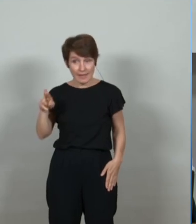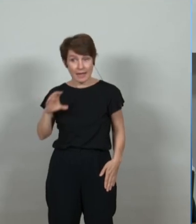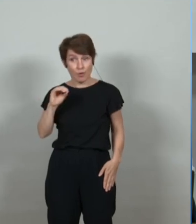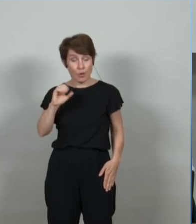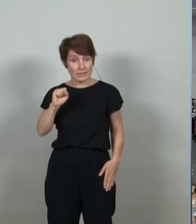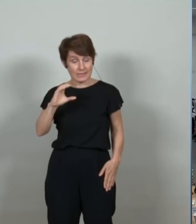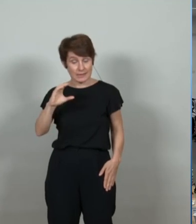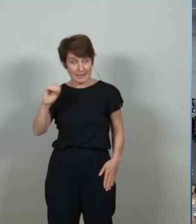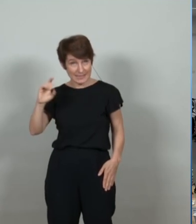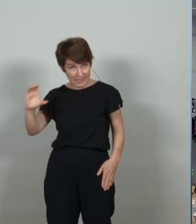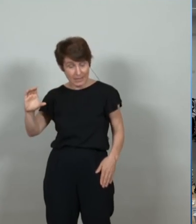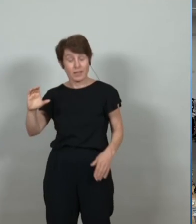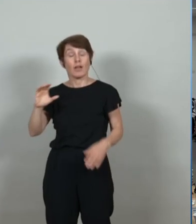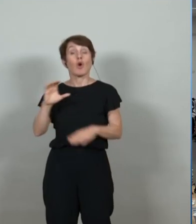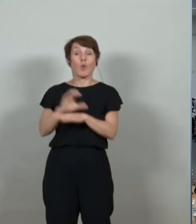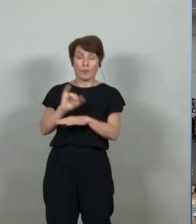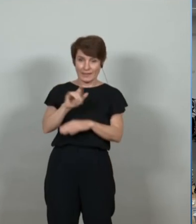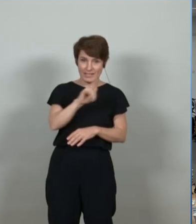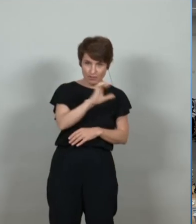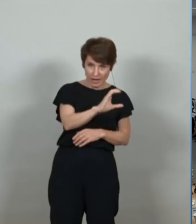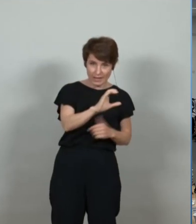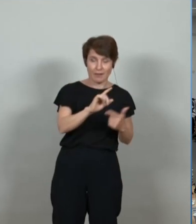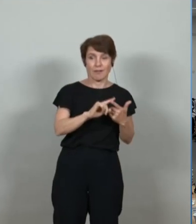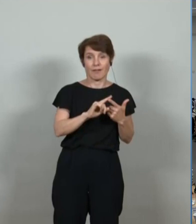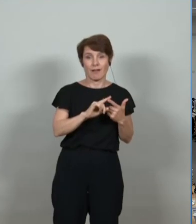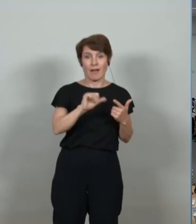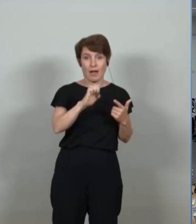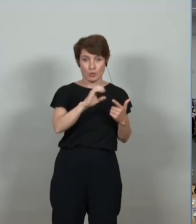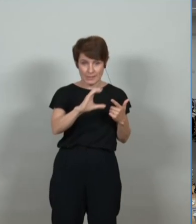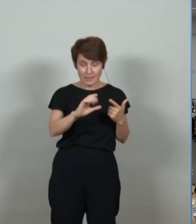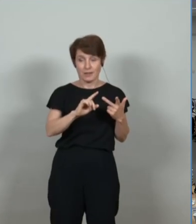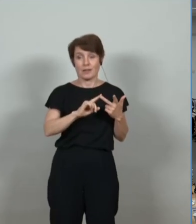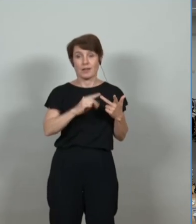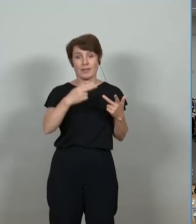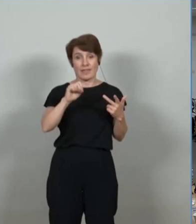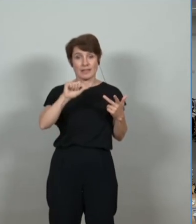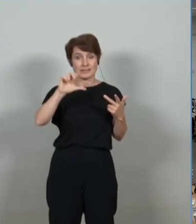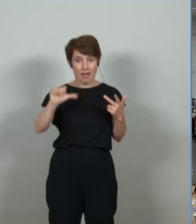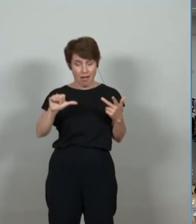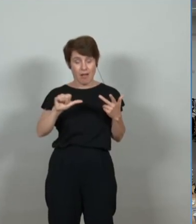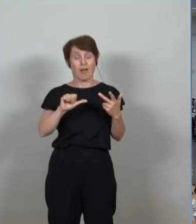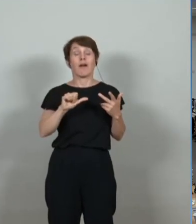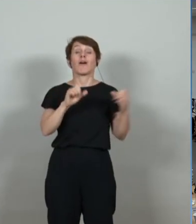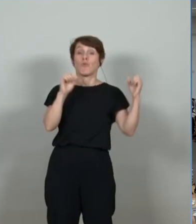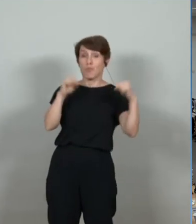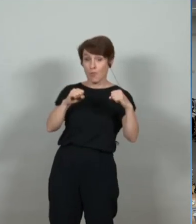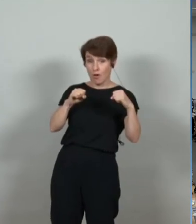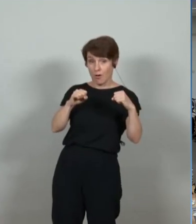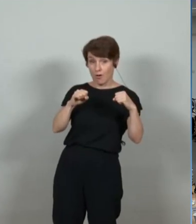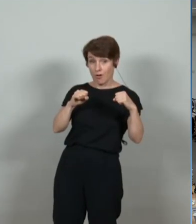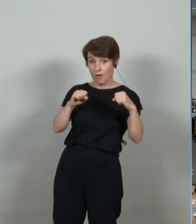ocdc qui vote contre Jake AEC NASA qui vote pour donc